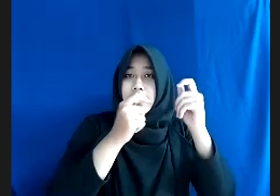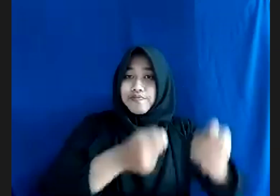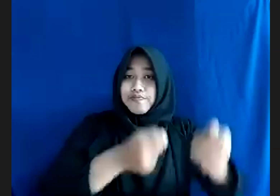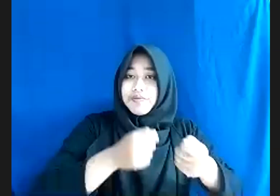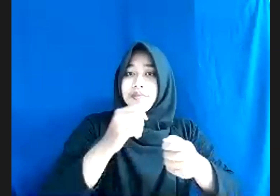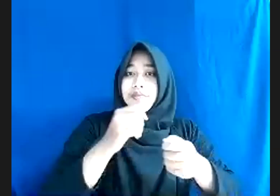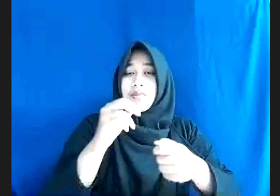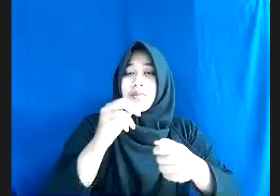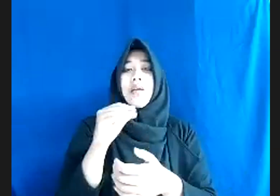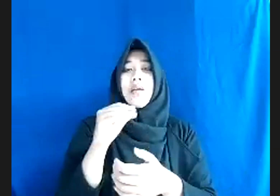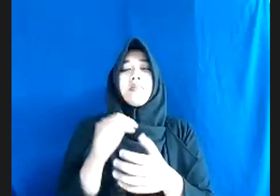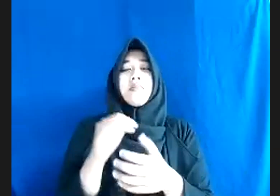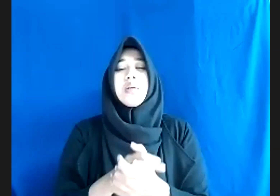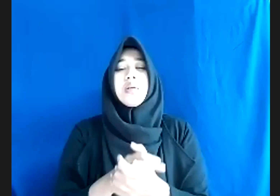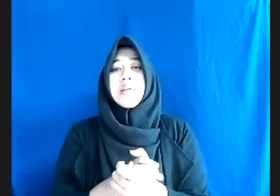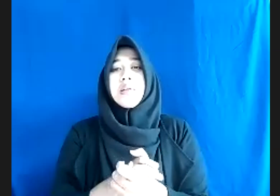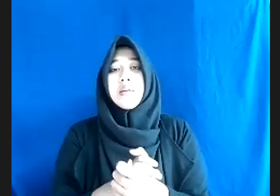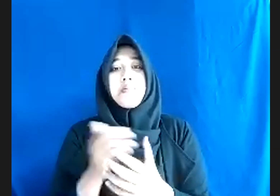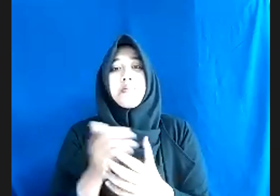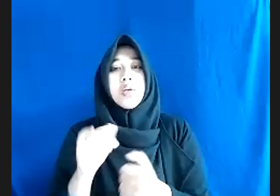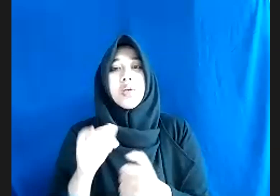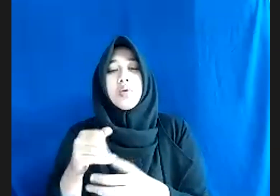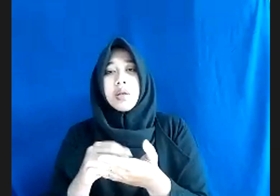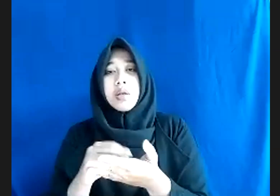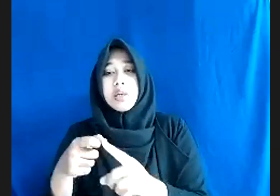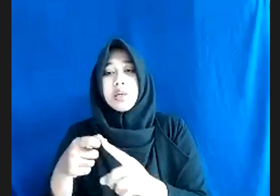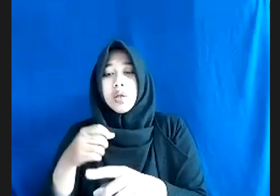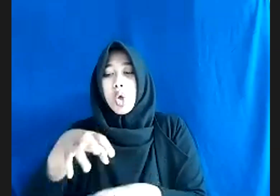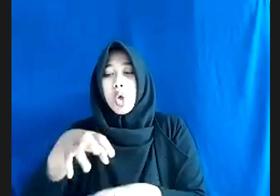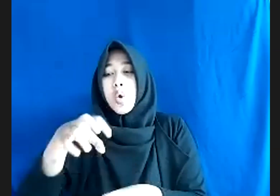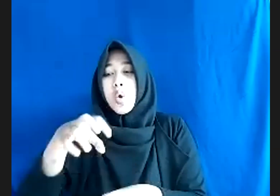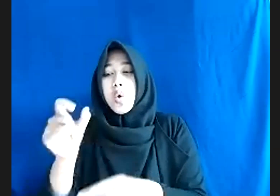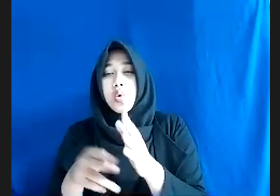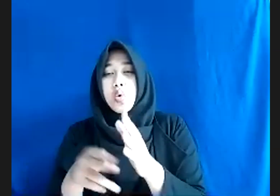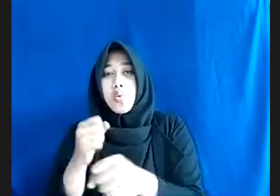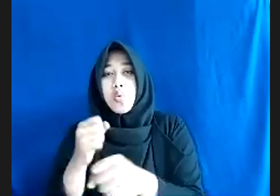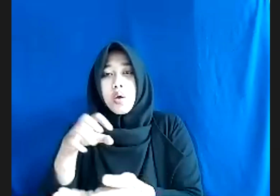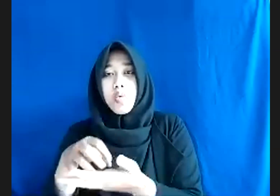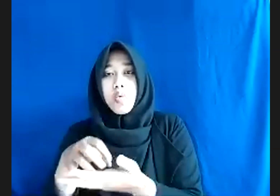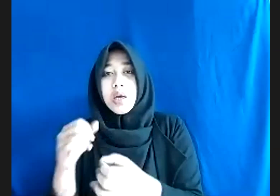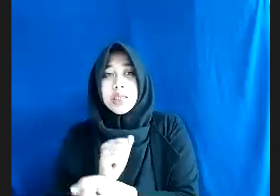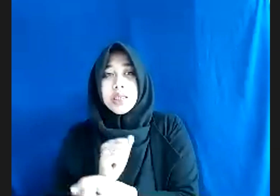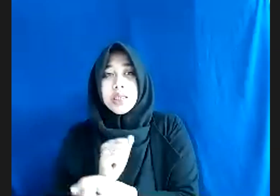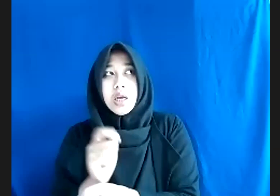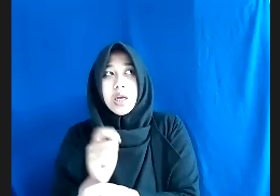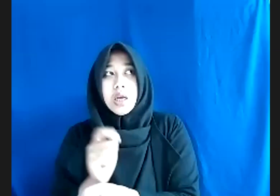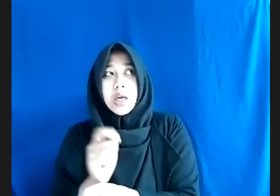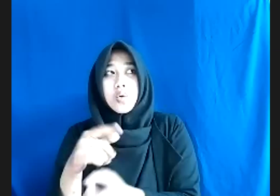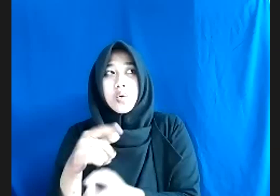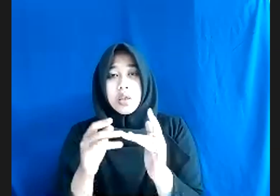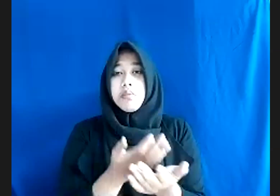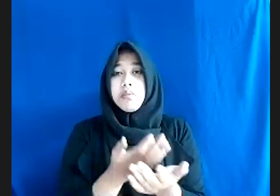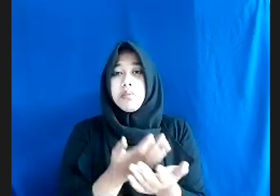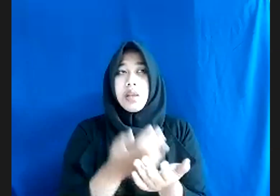dari ruang kerja atau internet yang kemudian diminta untuk kita bergerak sendiri. Nah,